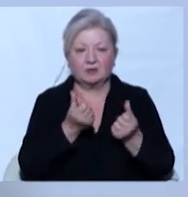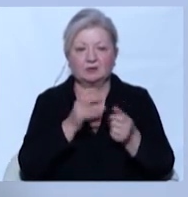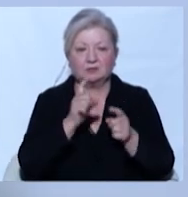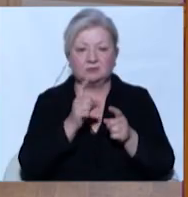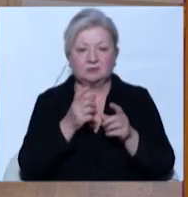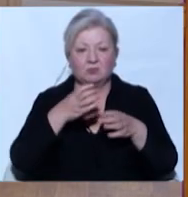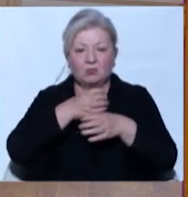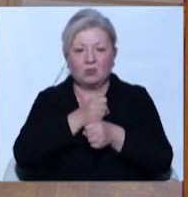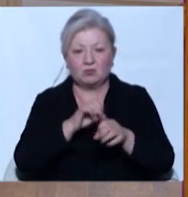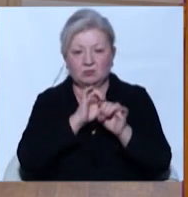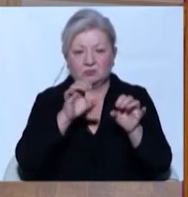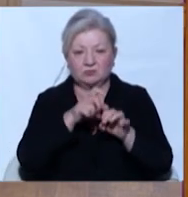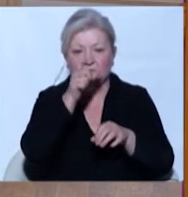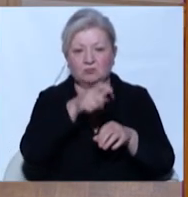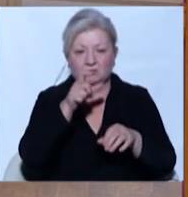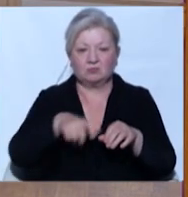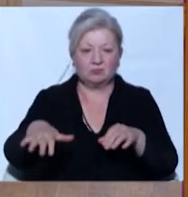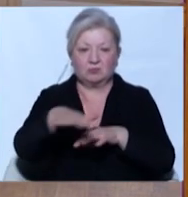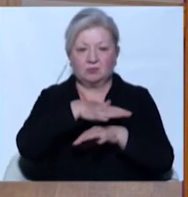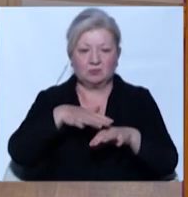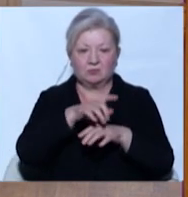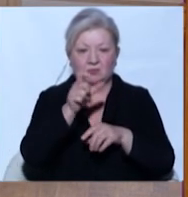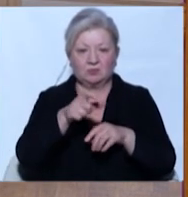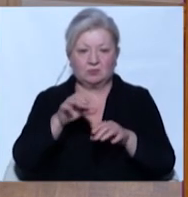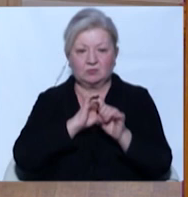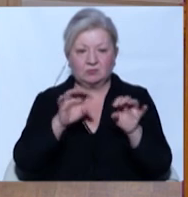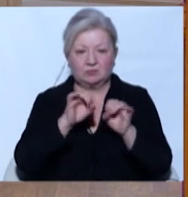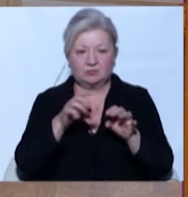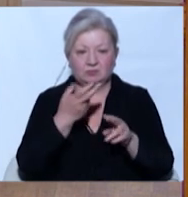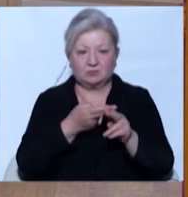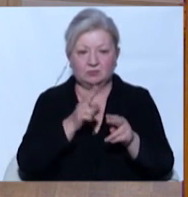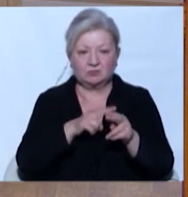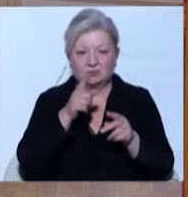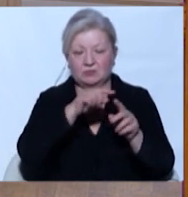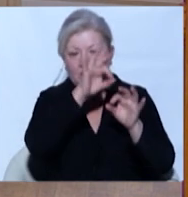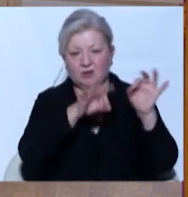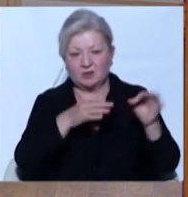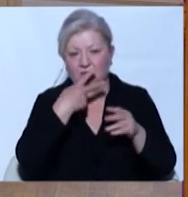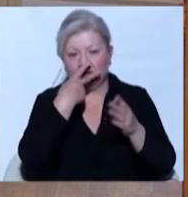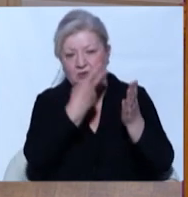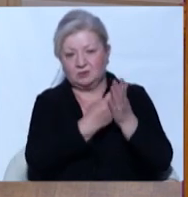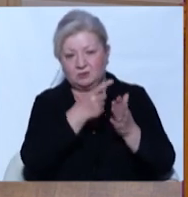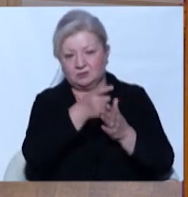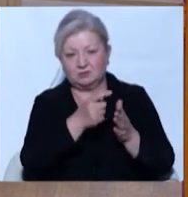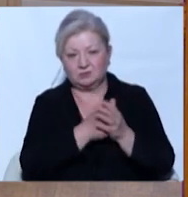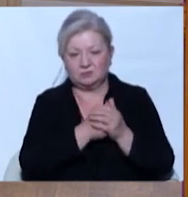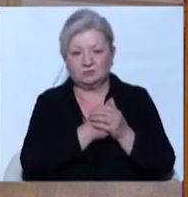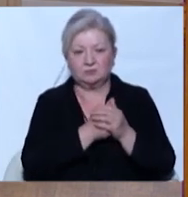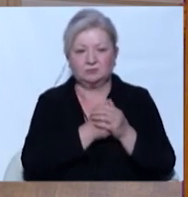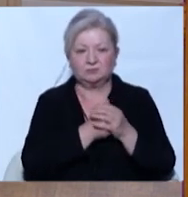მე შევეხები თვითონ მოსახლეობას და ამისათვის მე თქვენთვის გამოვიტან ეკრანზე აი ესეთ ანიმაციურ